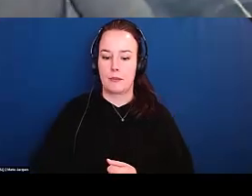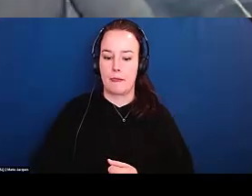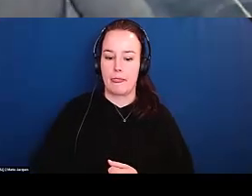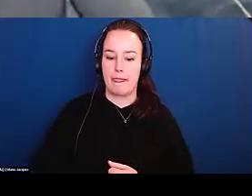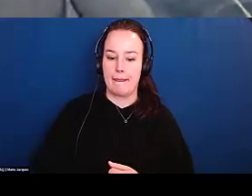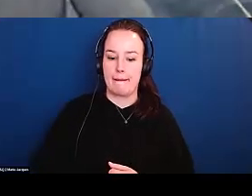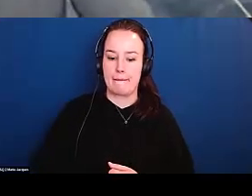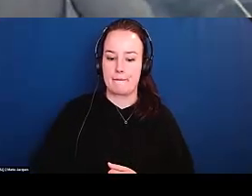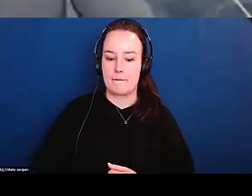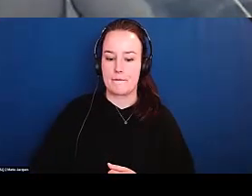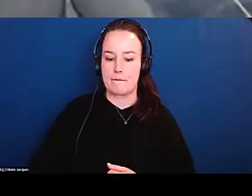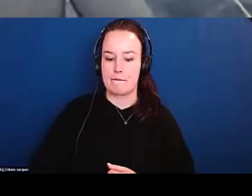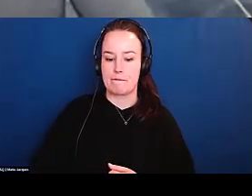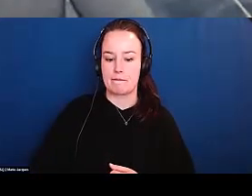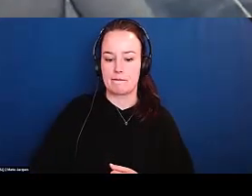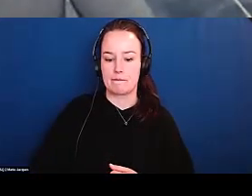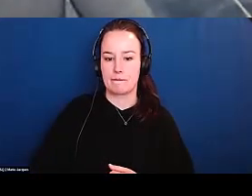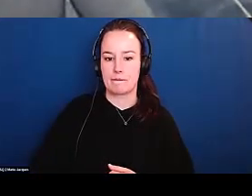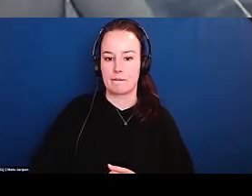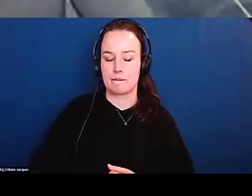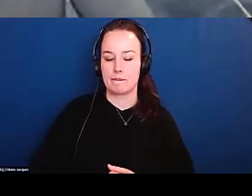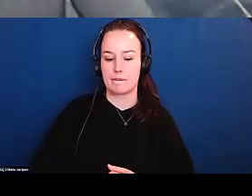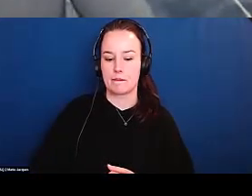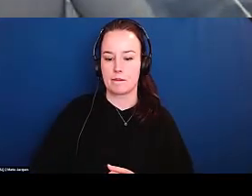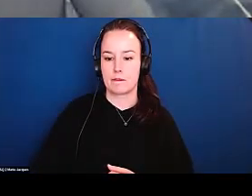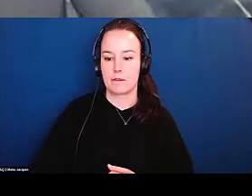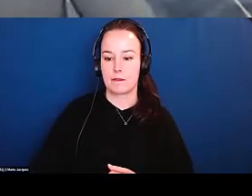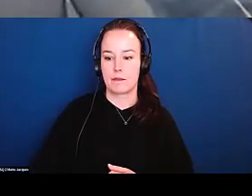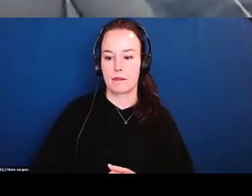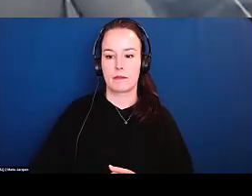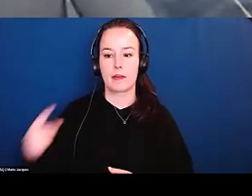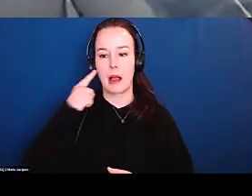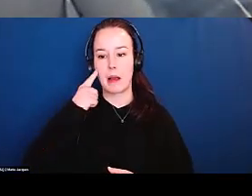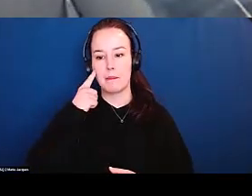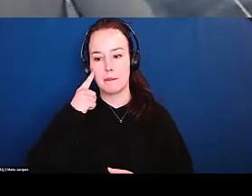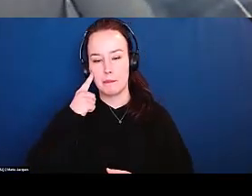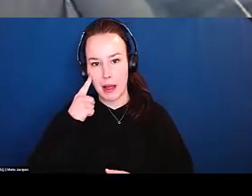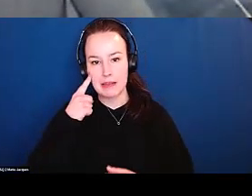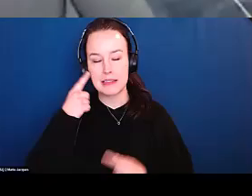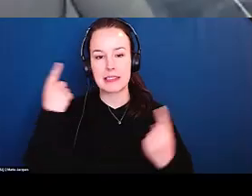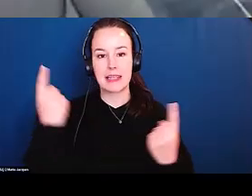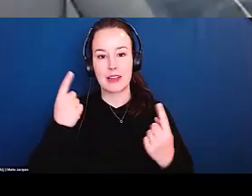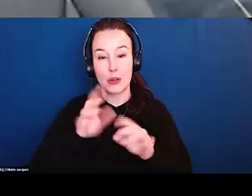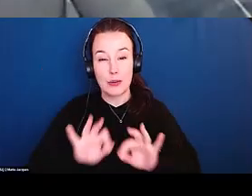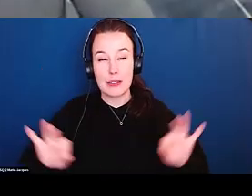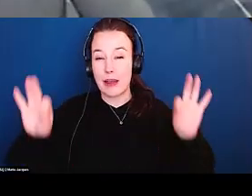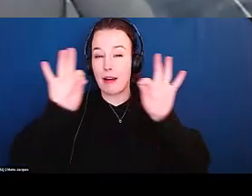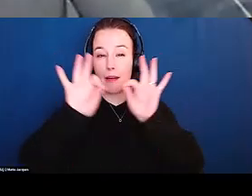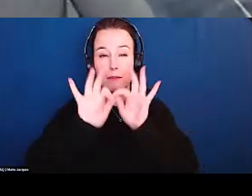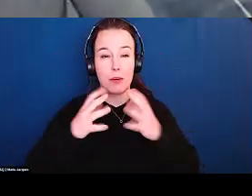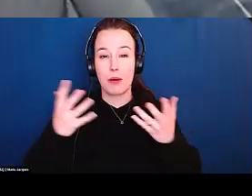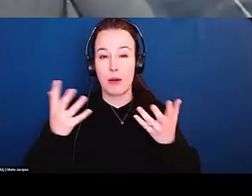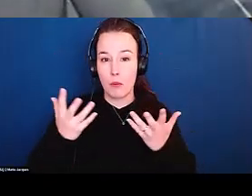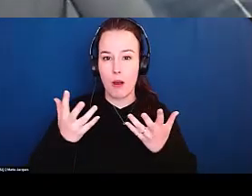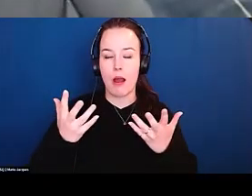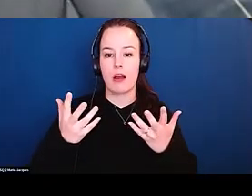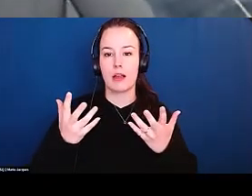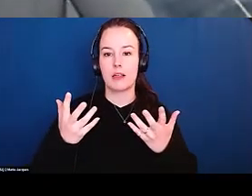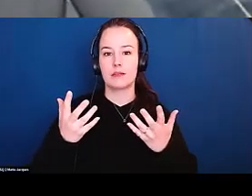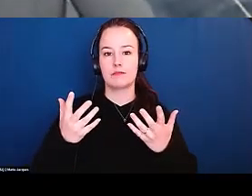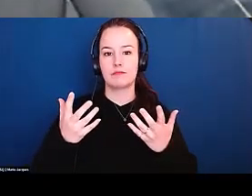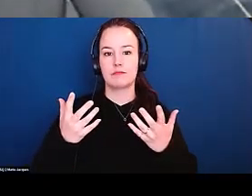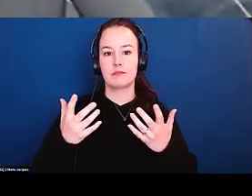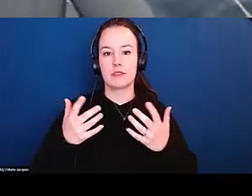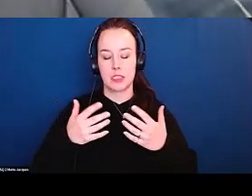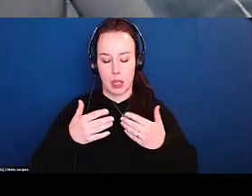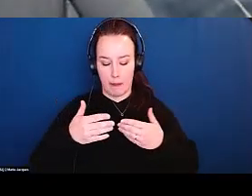Mais je pense que ce qui est aussi vraiment absolument primordial, c'est vraiment